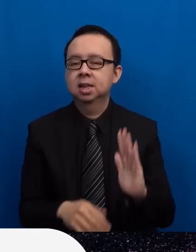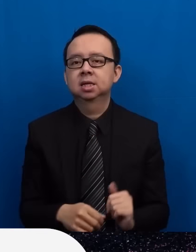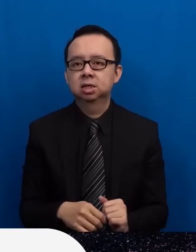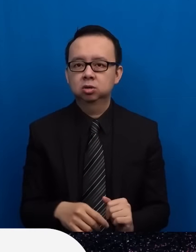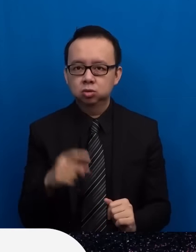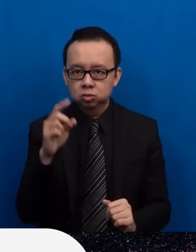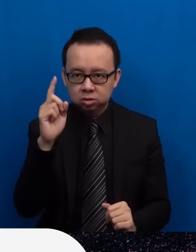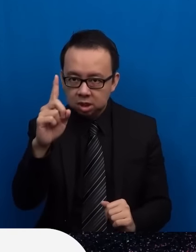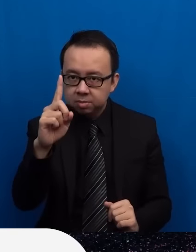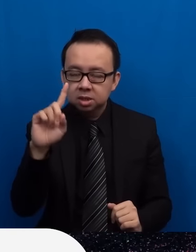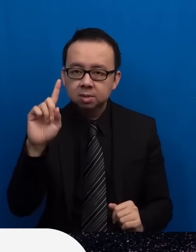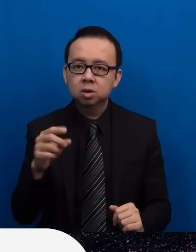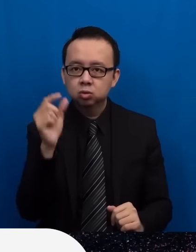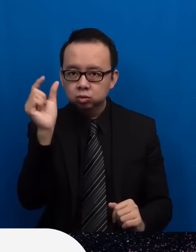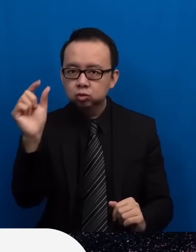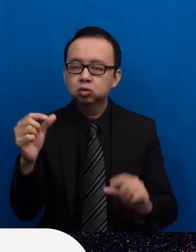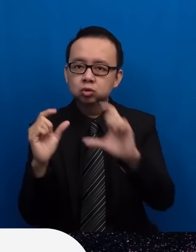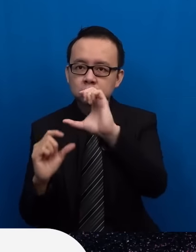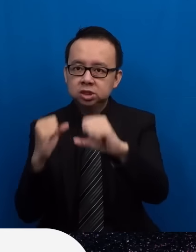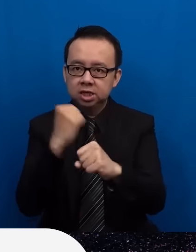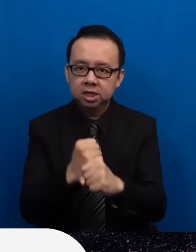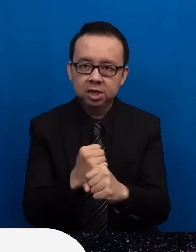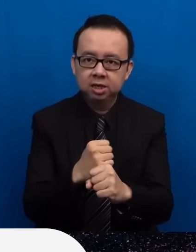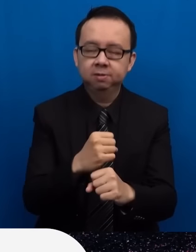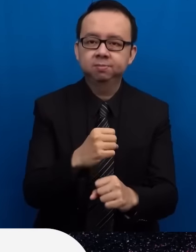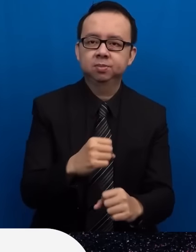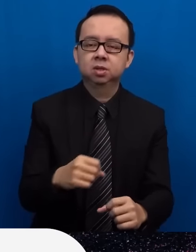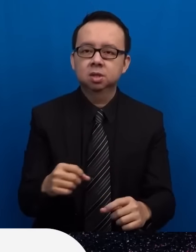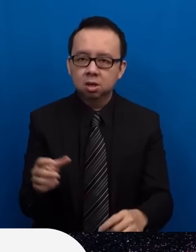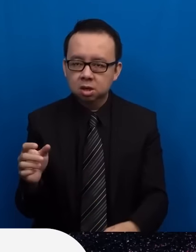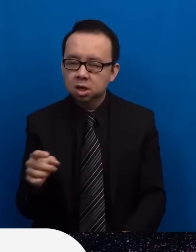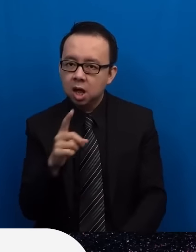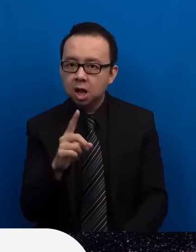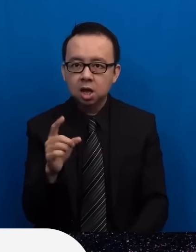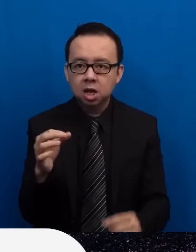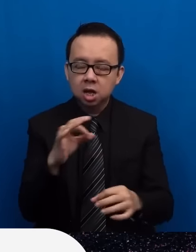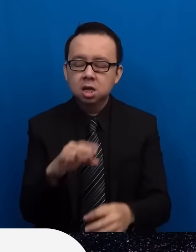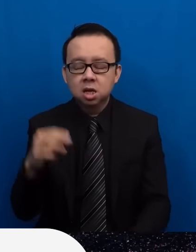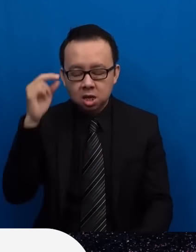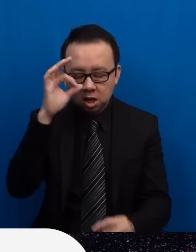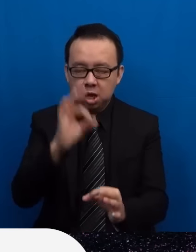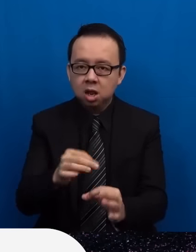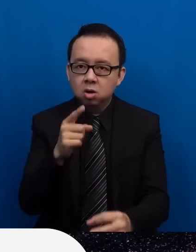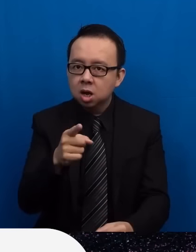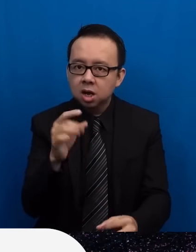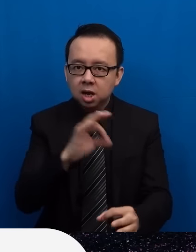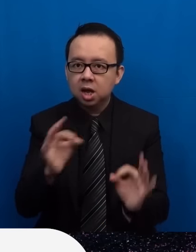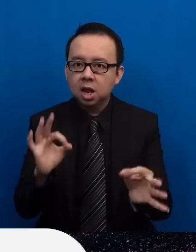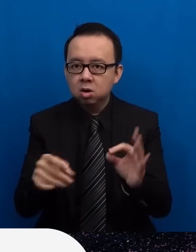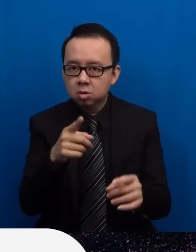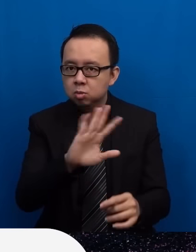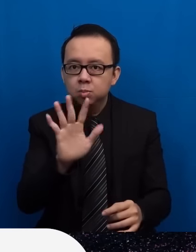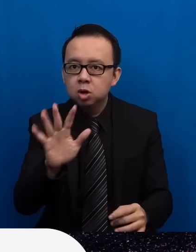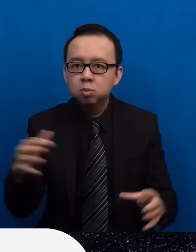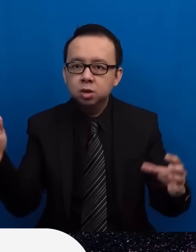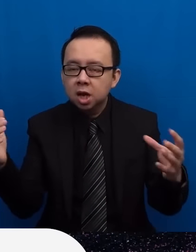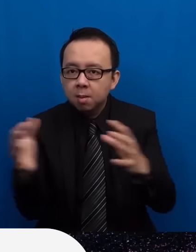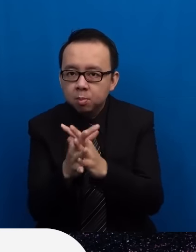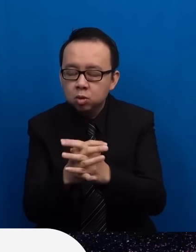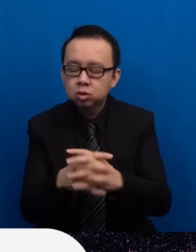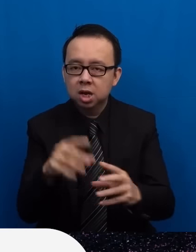untuk CG online, Bapak Ibu jikalau Anda belum tergabung di dalam komunitas CG, pastikan Anda sudah terdaftar. Atau jika